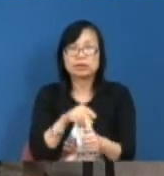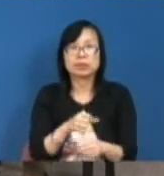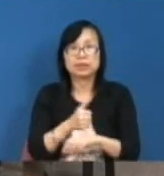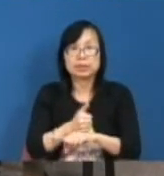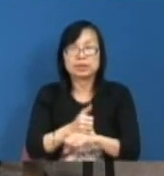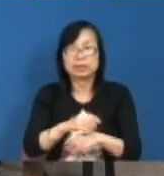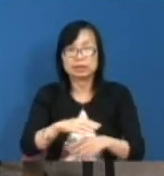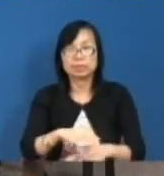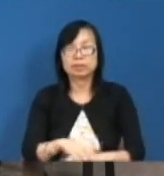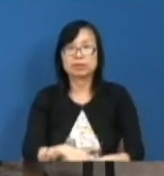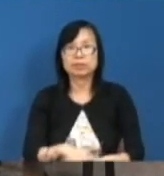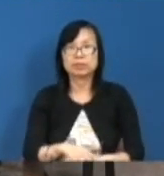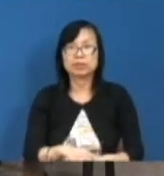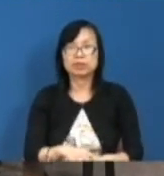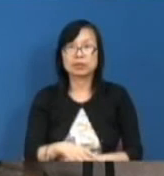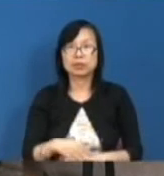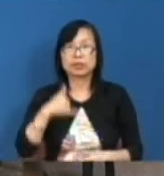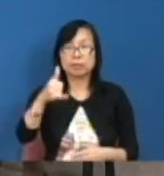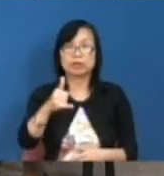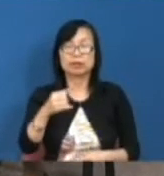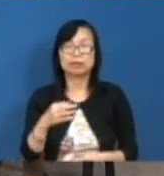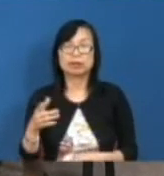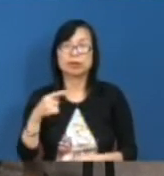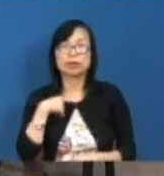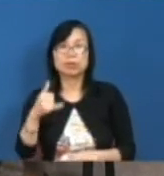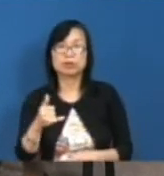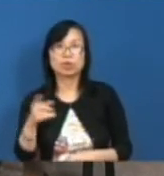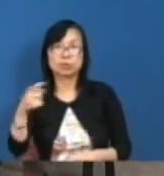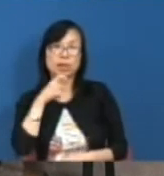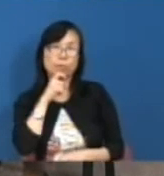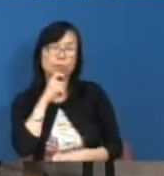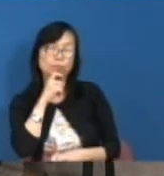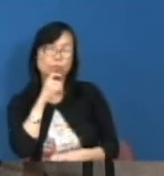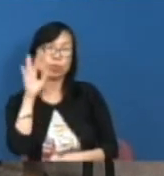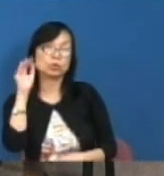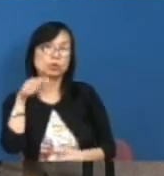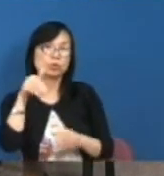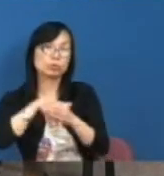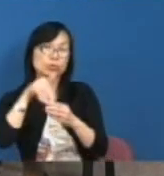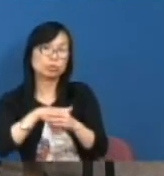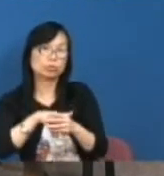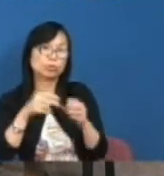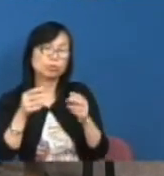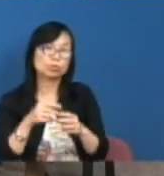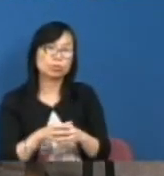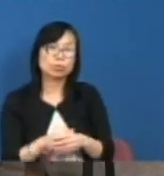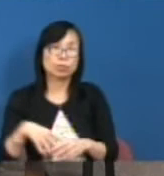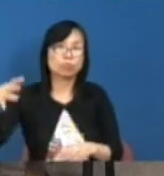佢變咗入去，佢爭一個位置就話，其實我都有資格做特首啊，我可以試下執政啊，因為我